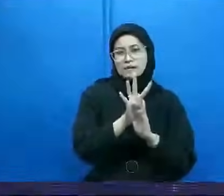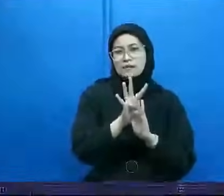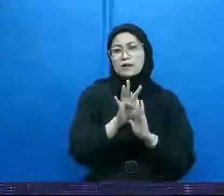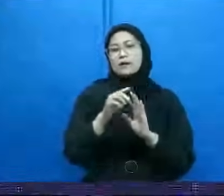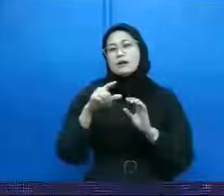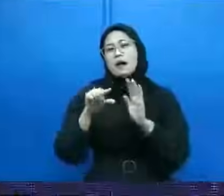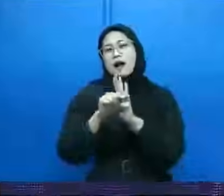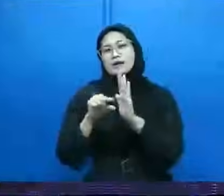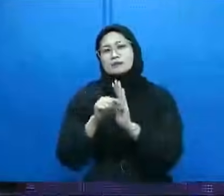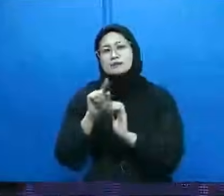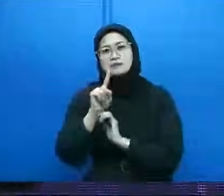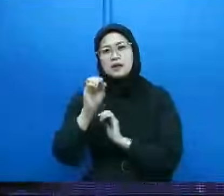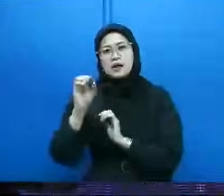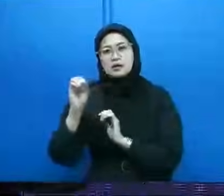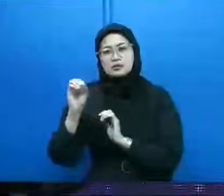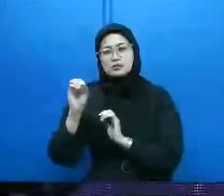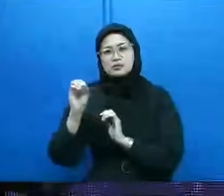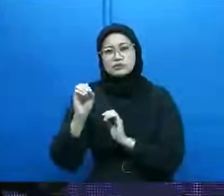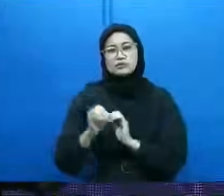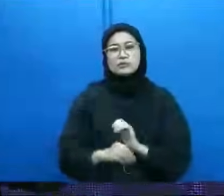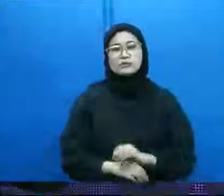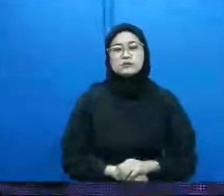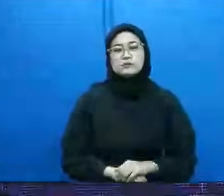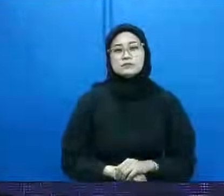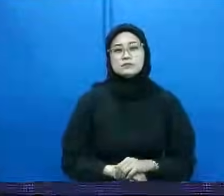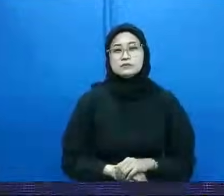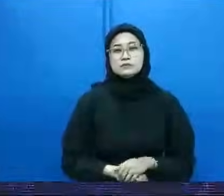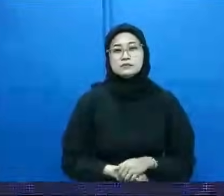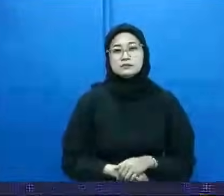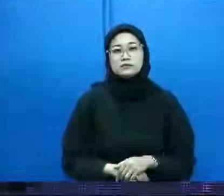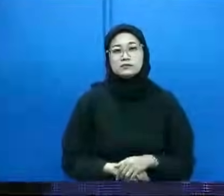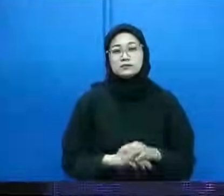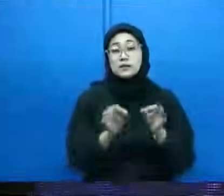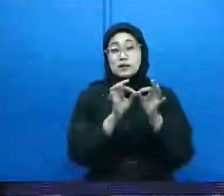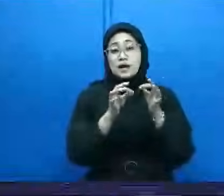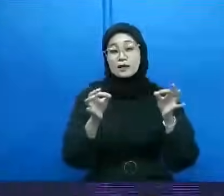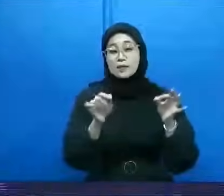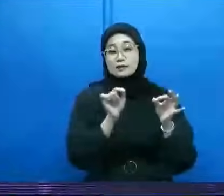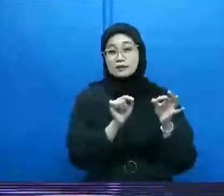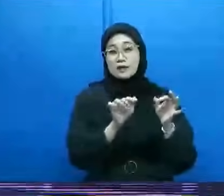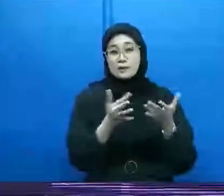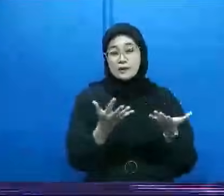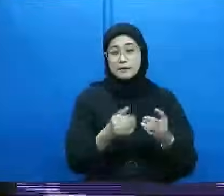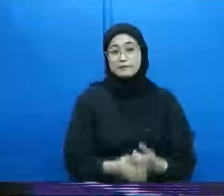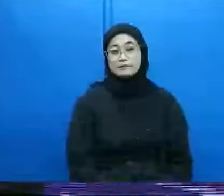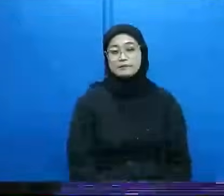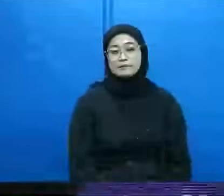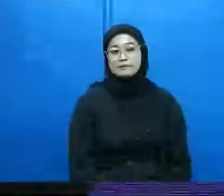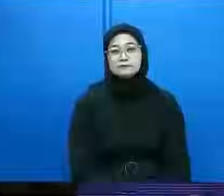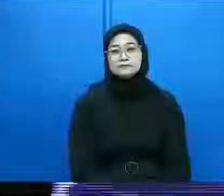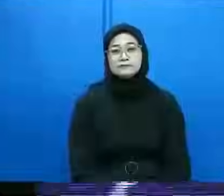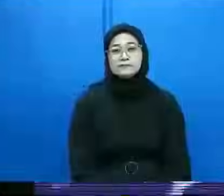ke-100 paling kiri sebelah bawah. Kata kalimat Qurannya, wa may yuhajir